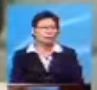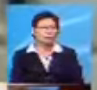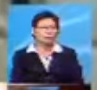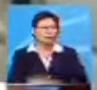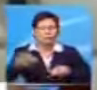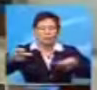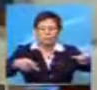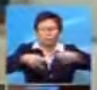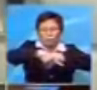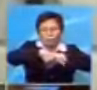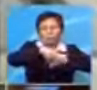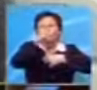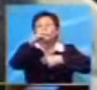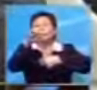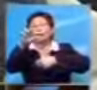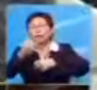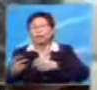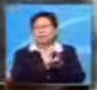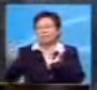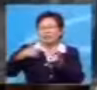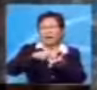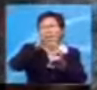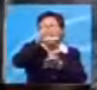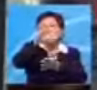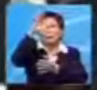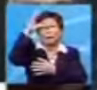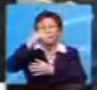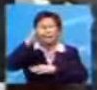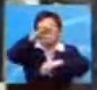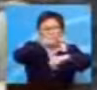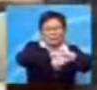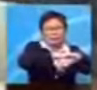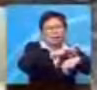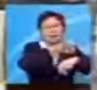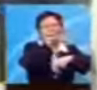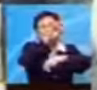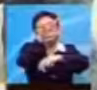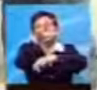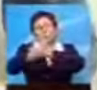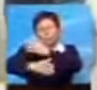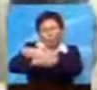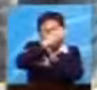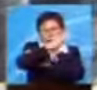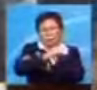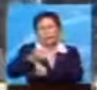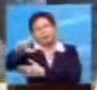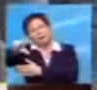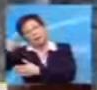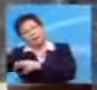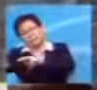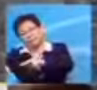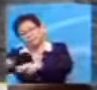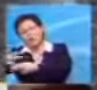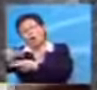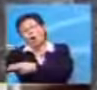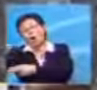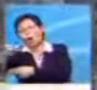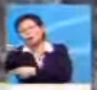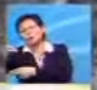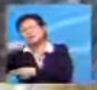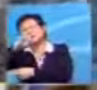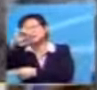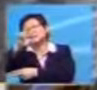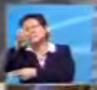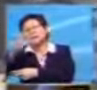kereta Proton Wira yang dinaiki lima lelaki berjaya ditahan kira-kira jam 830 pagi manakala sebah lagi kereta jenis Honda Jazz yang